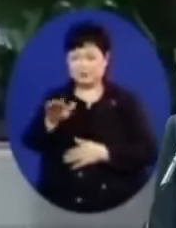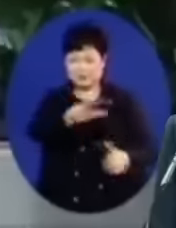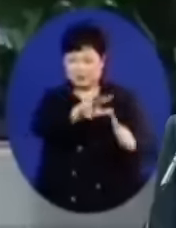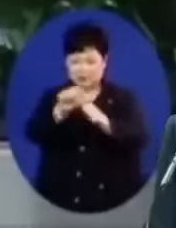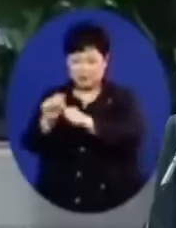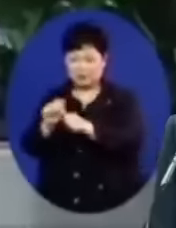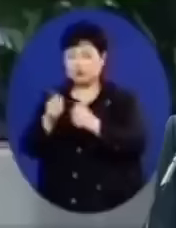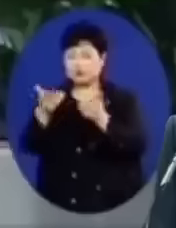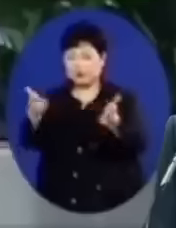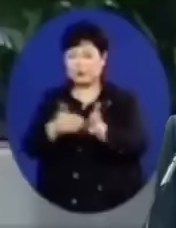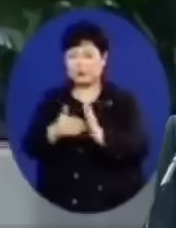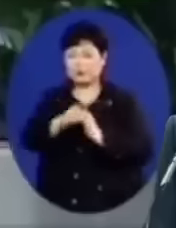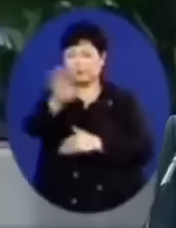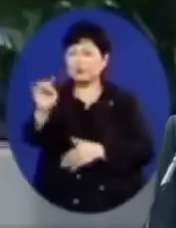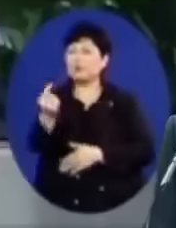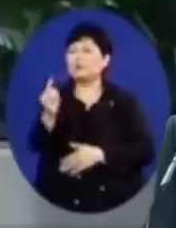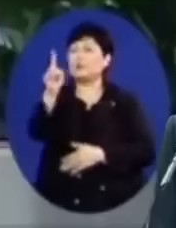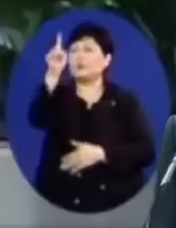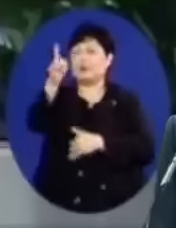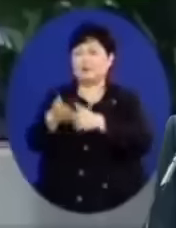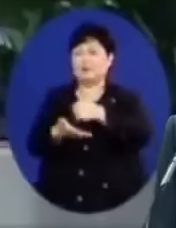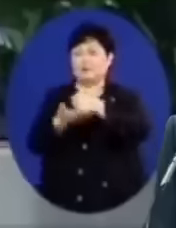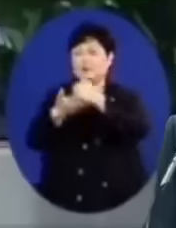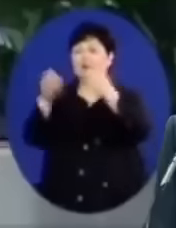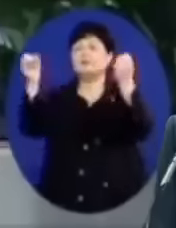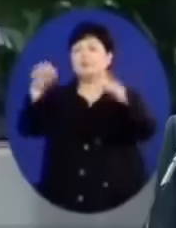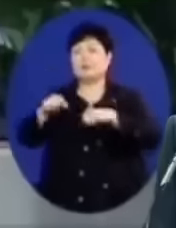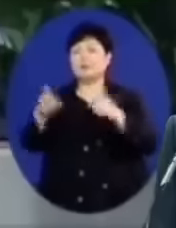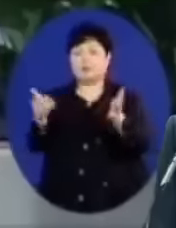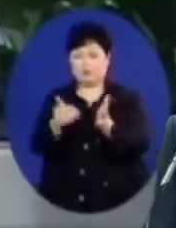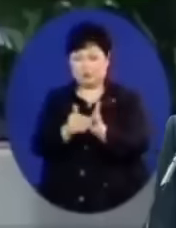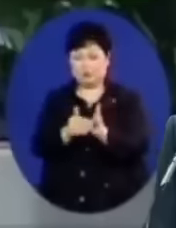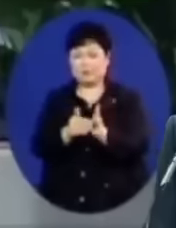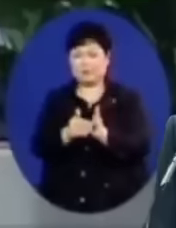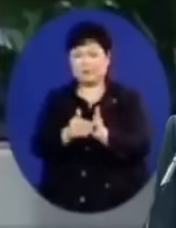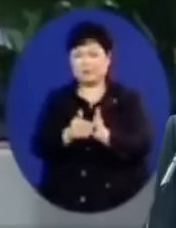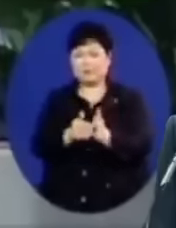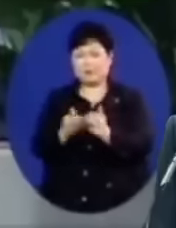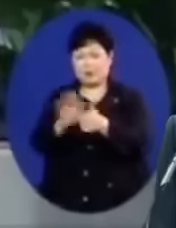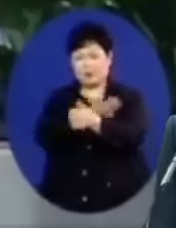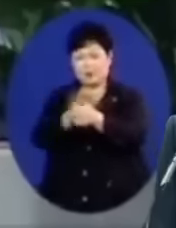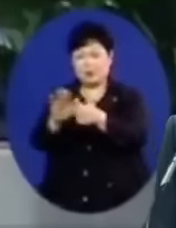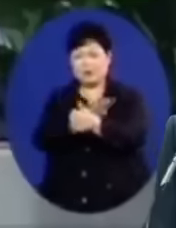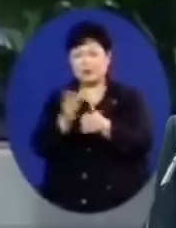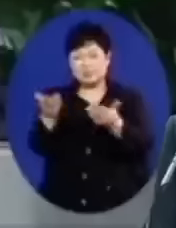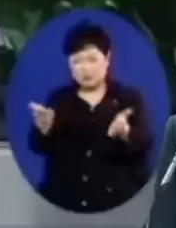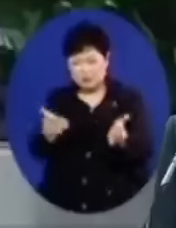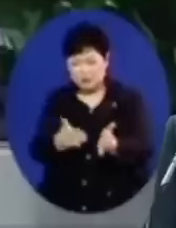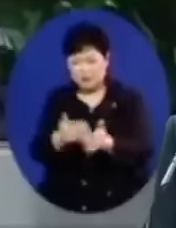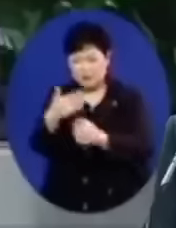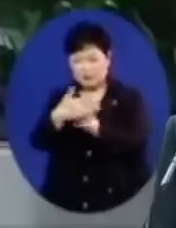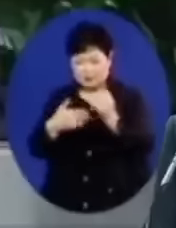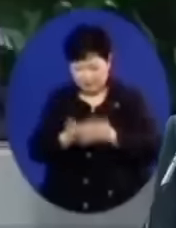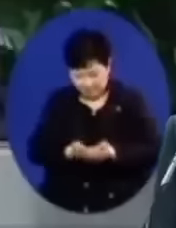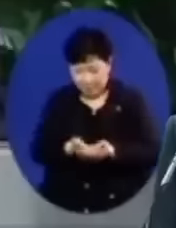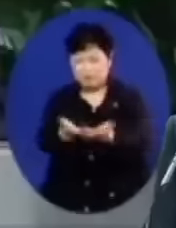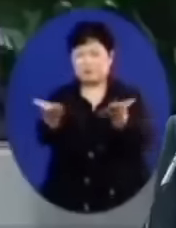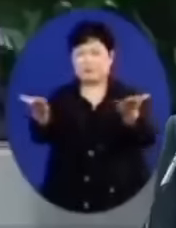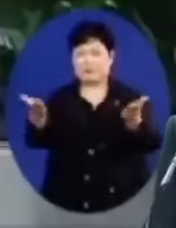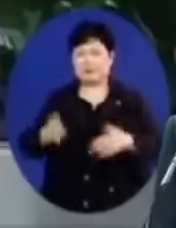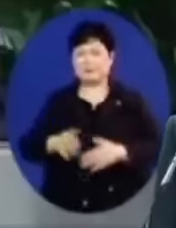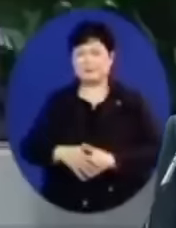건져주고 우리를 높여주시고 응답해 주시고 위로해 주시고 은혜를 베풀어 주시는